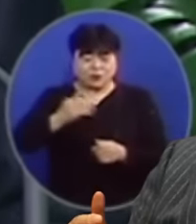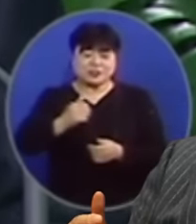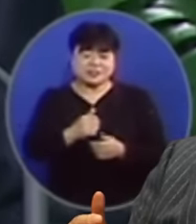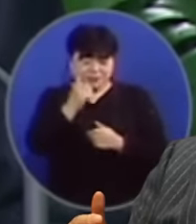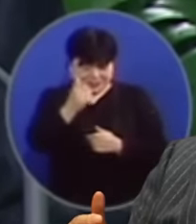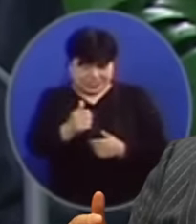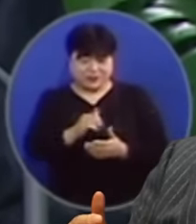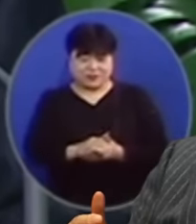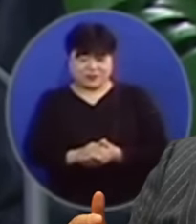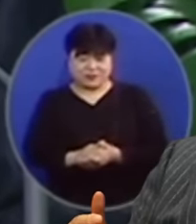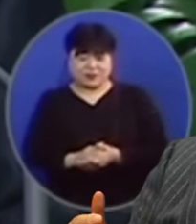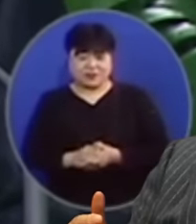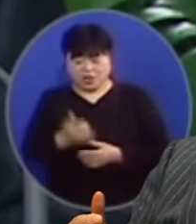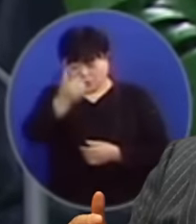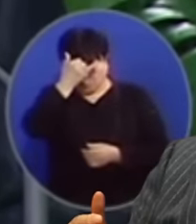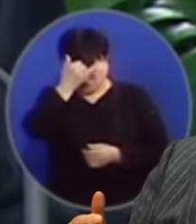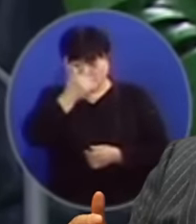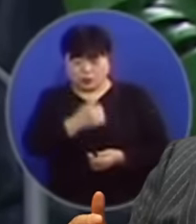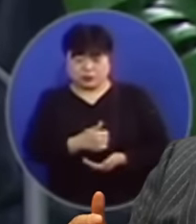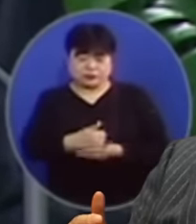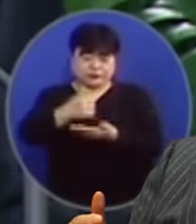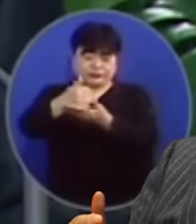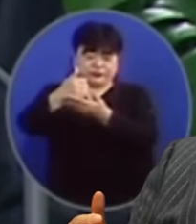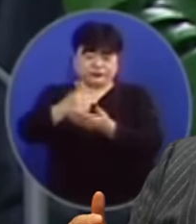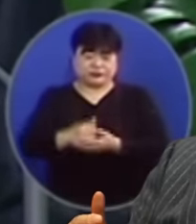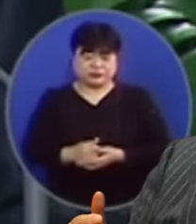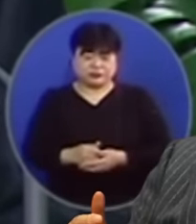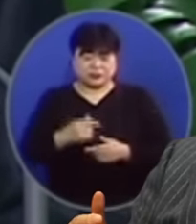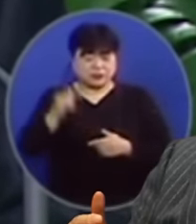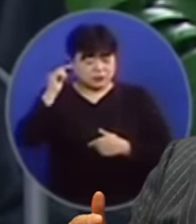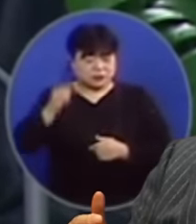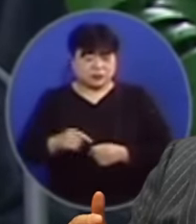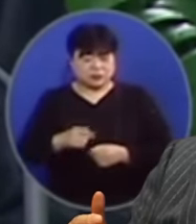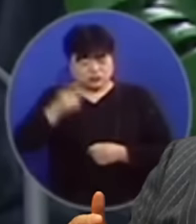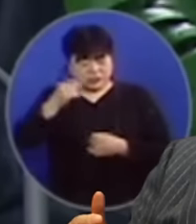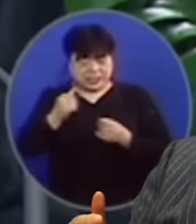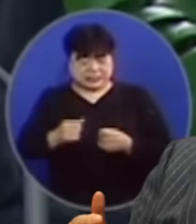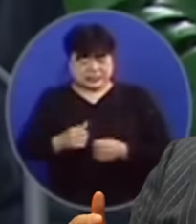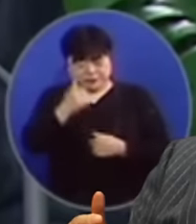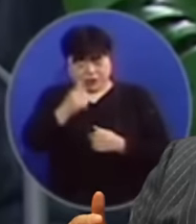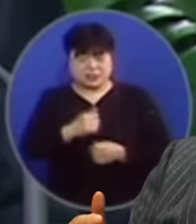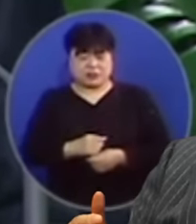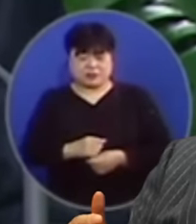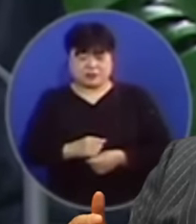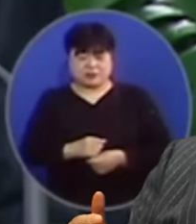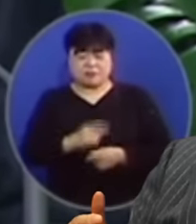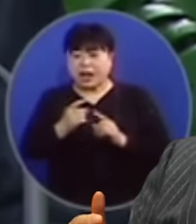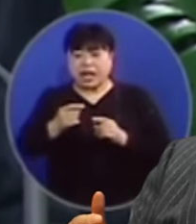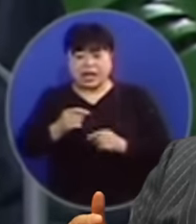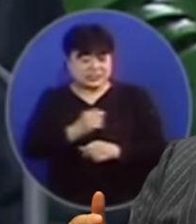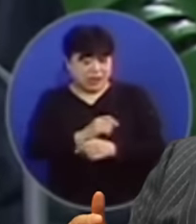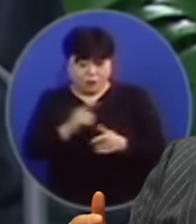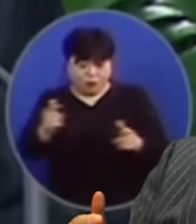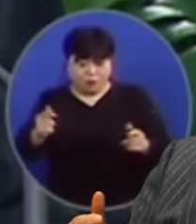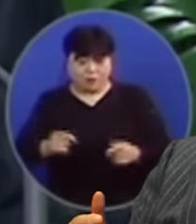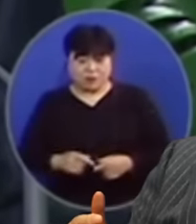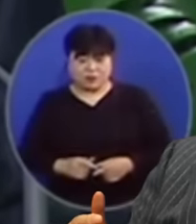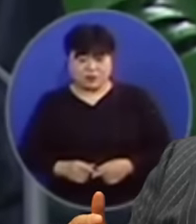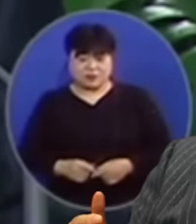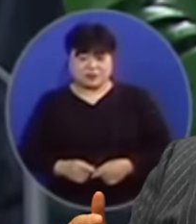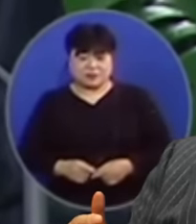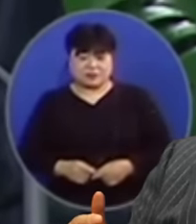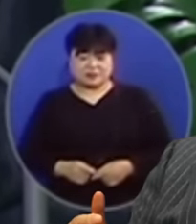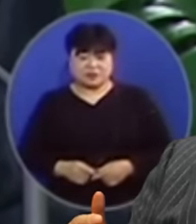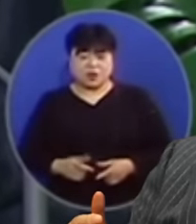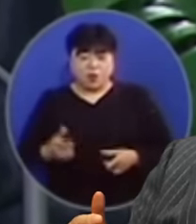재판장이여, 도덕이 확실하고 학식이 많은 재판관이여, 그렇게 말 안 했습니다. 가서 그냥